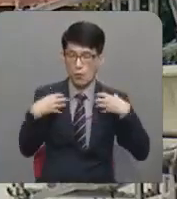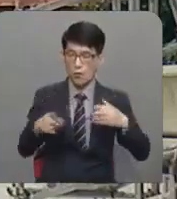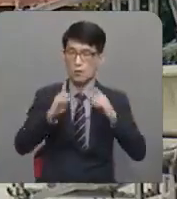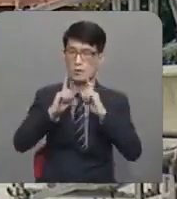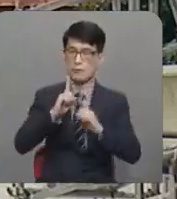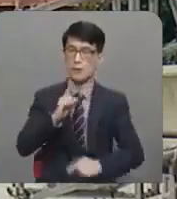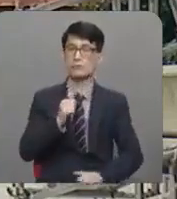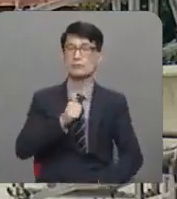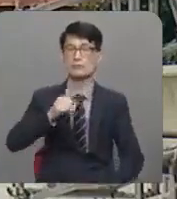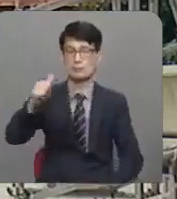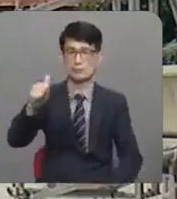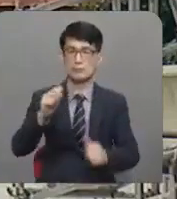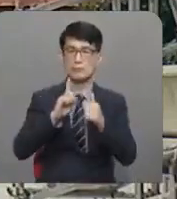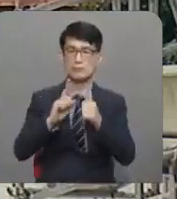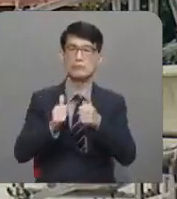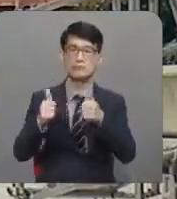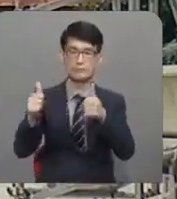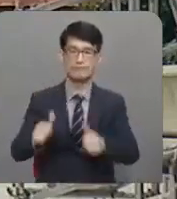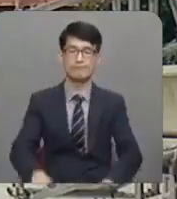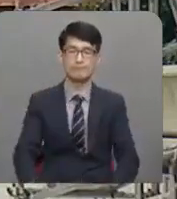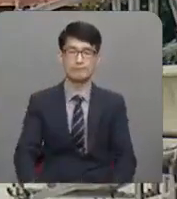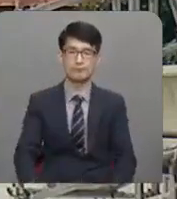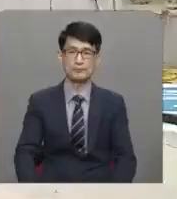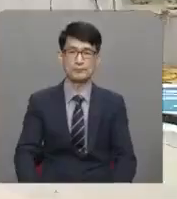조현주 기자가 보도합니다